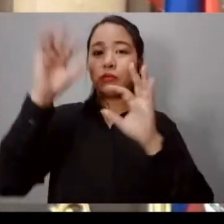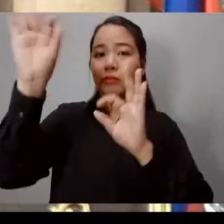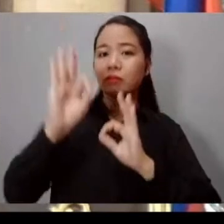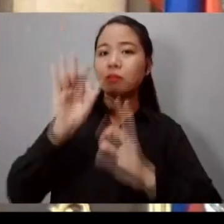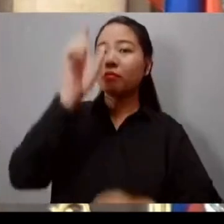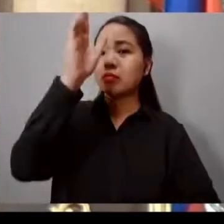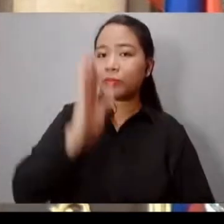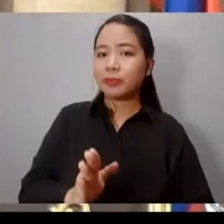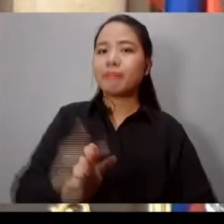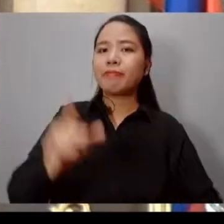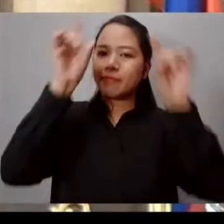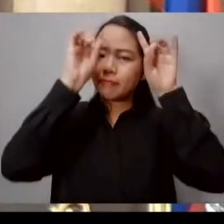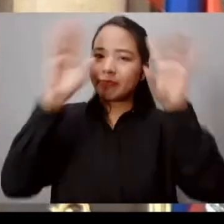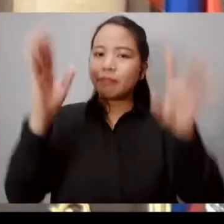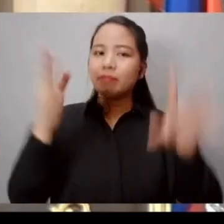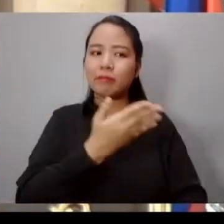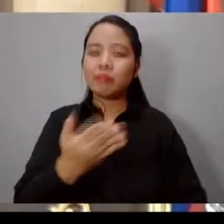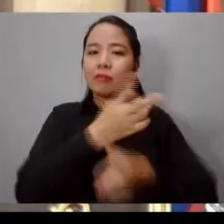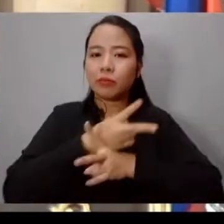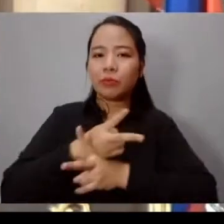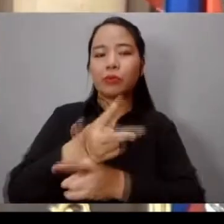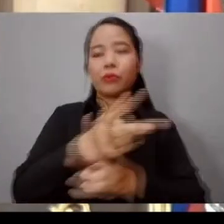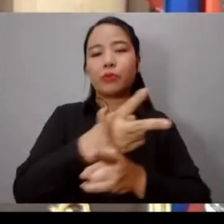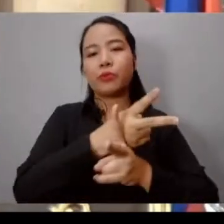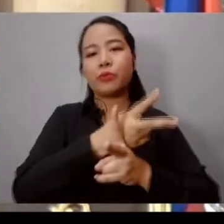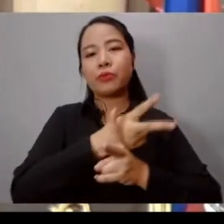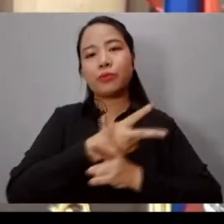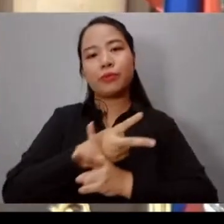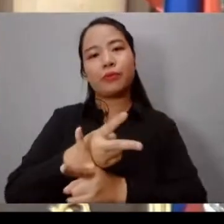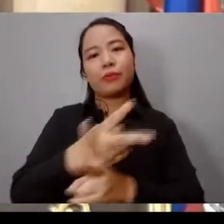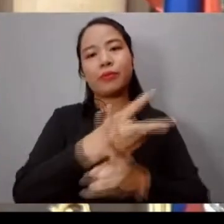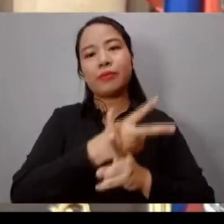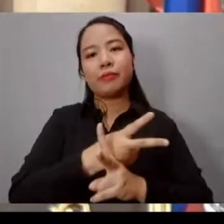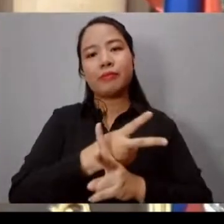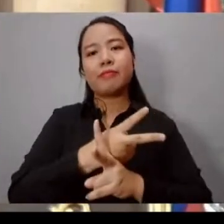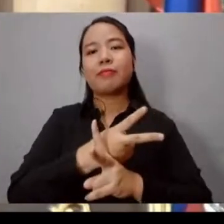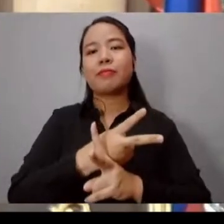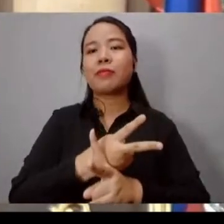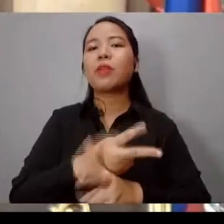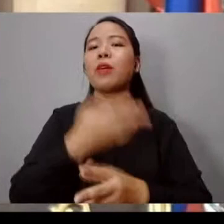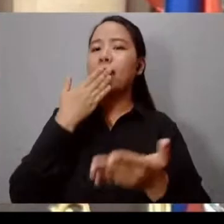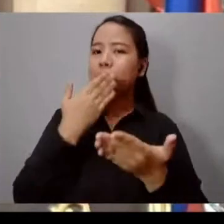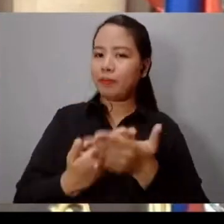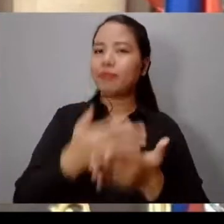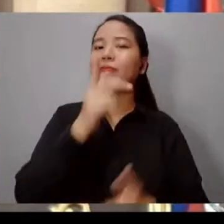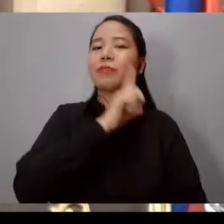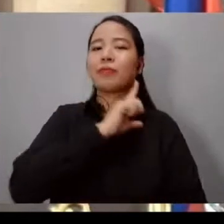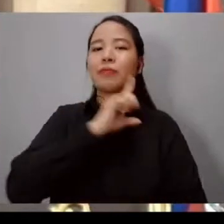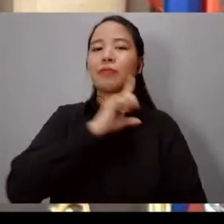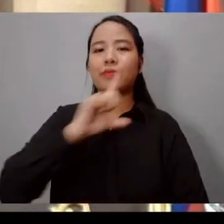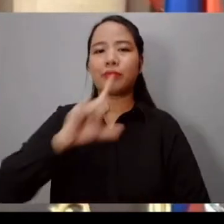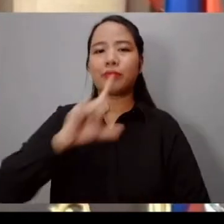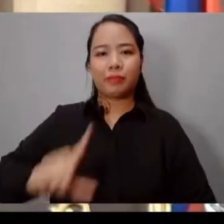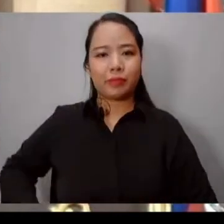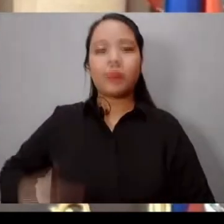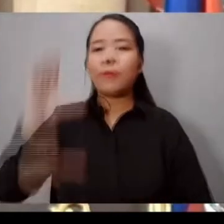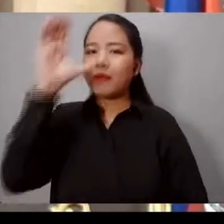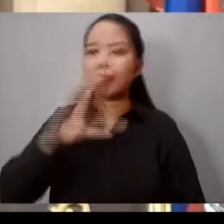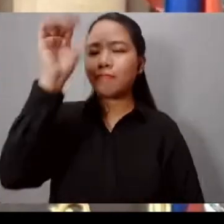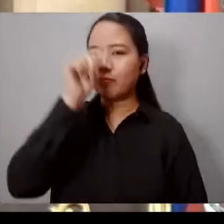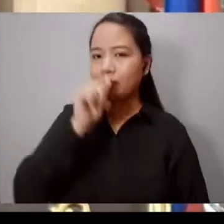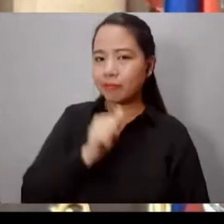sila'y kinukupkup. Ang galing ng pooy hanaping masikap, yung nagtiwala sa